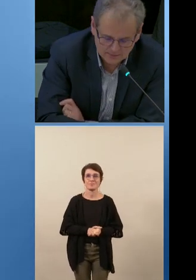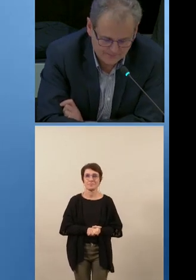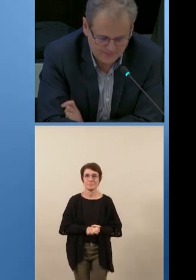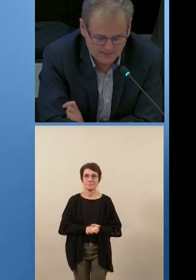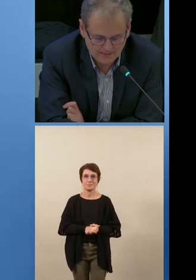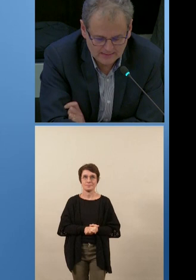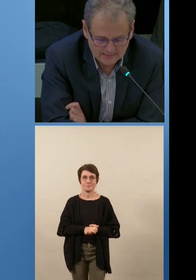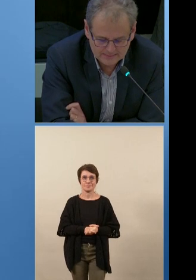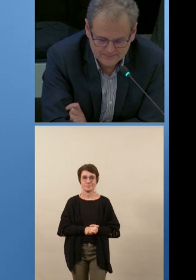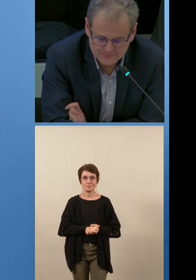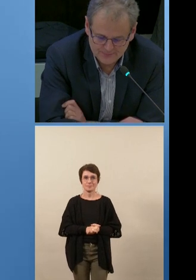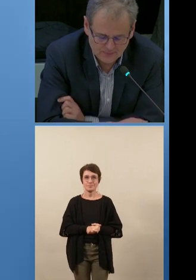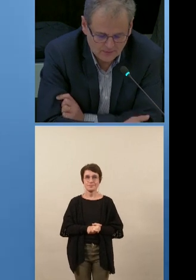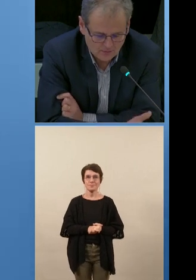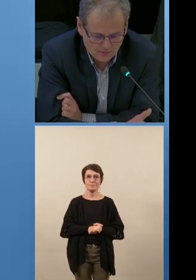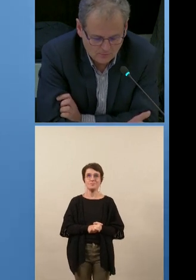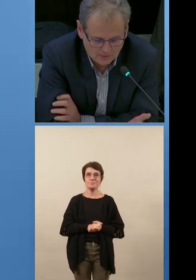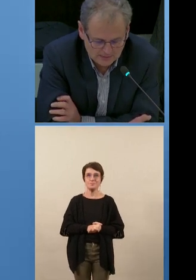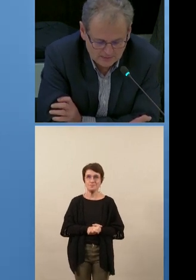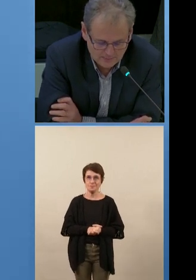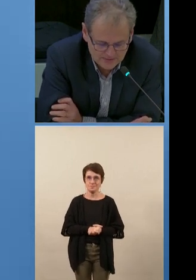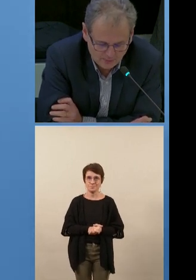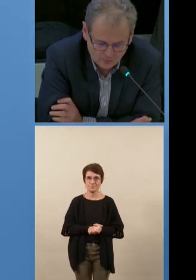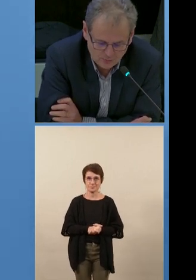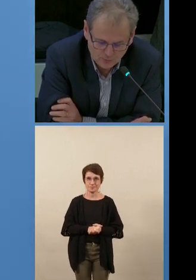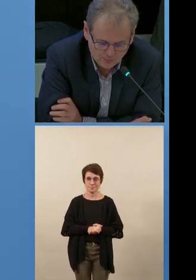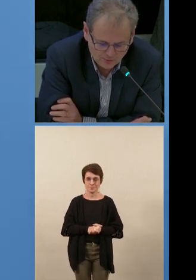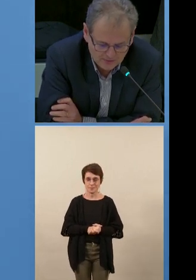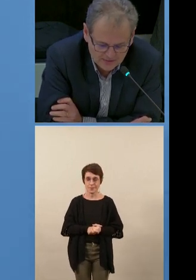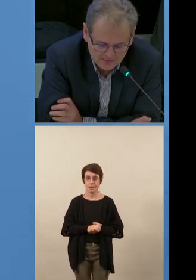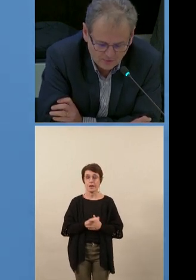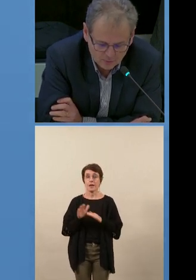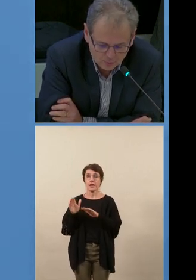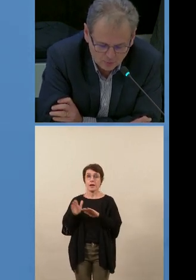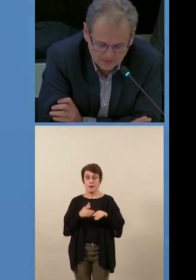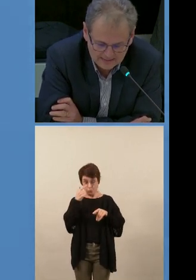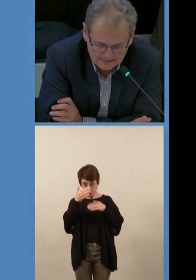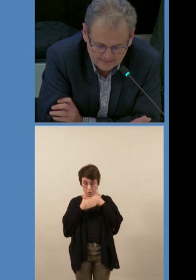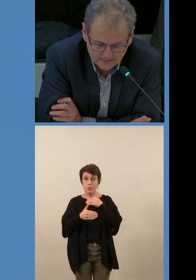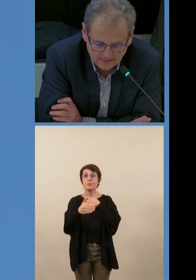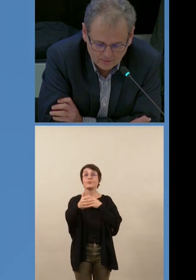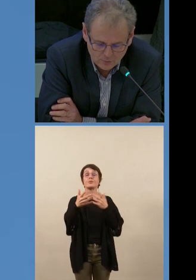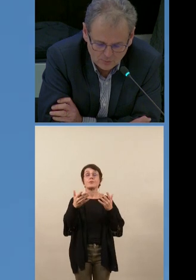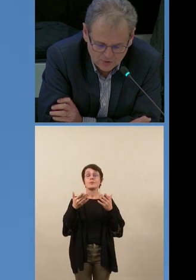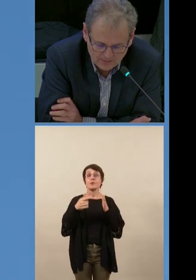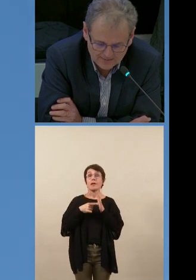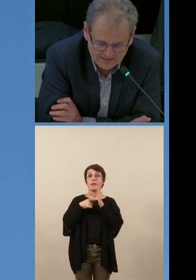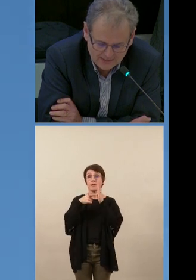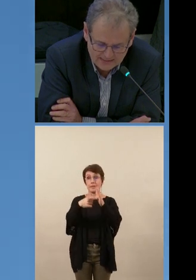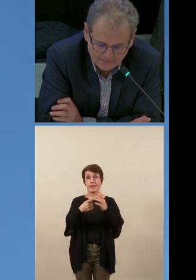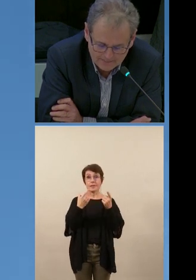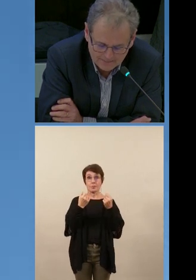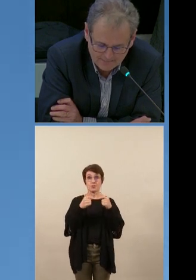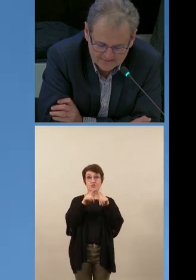ensuite la donc la en matière de de prospective l'encs de la dette du budget